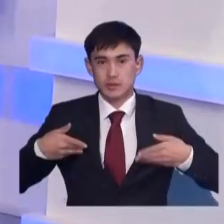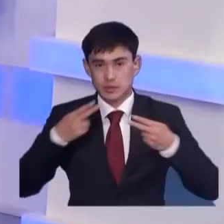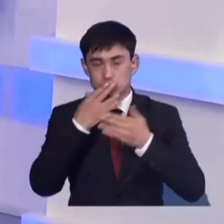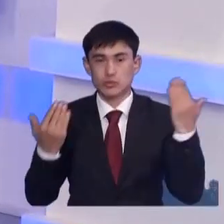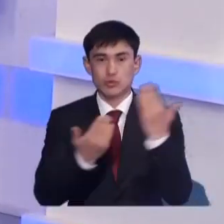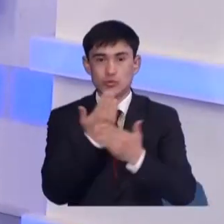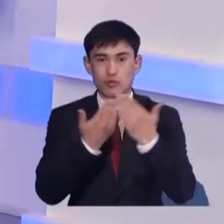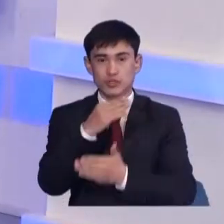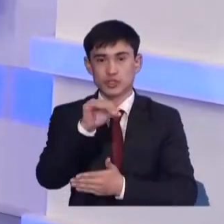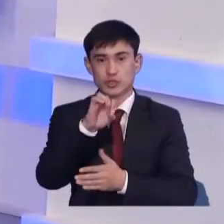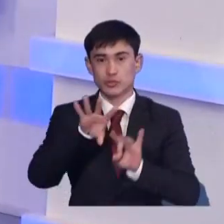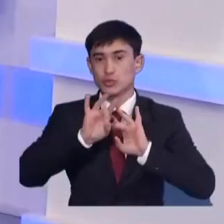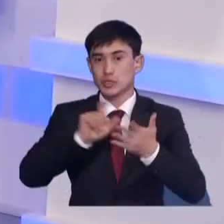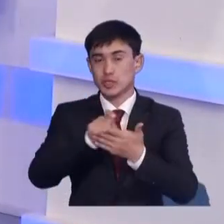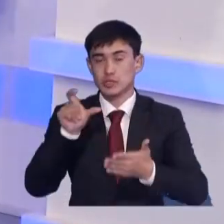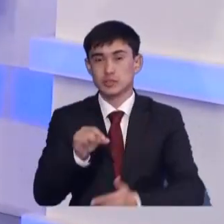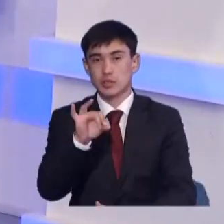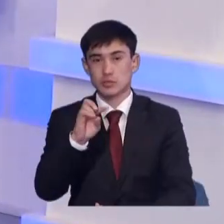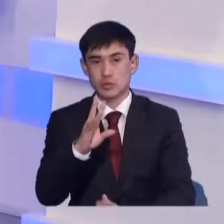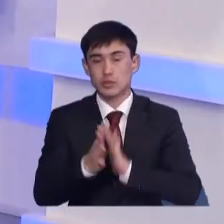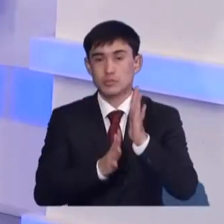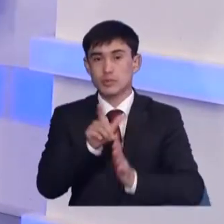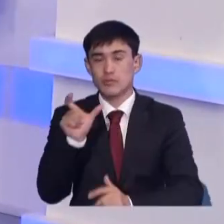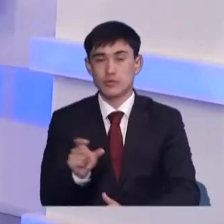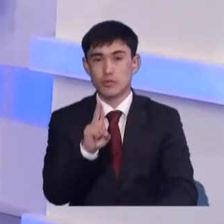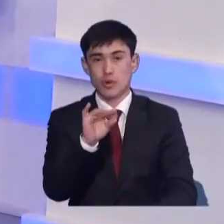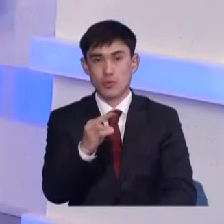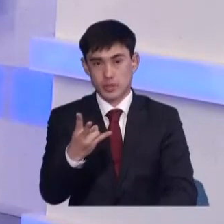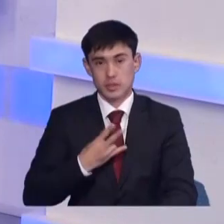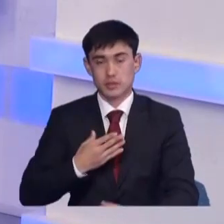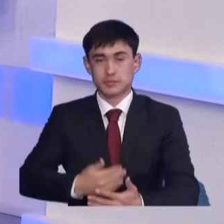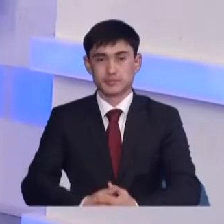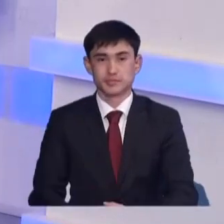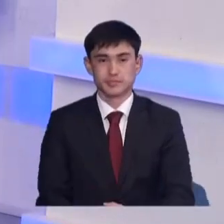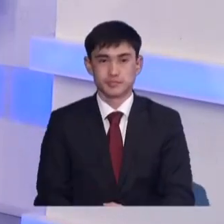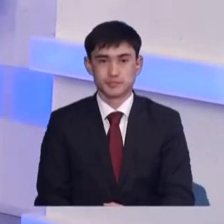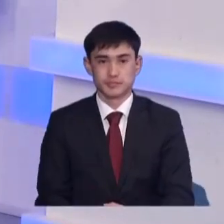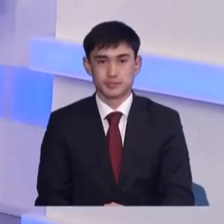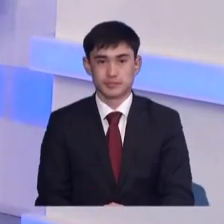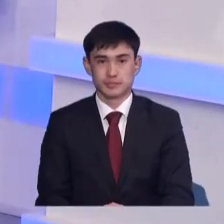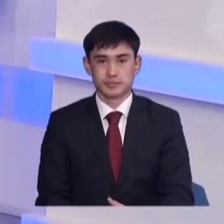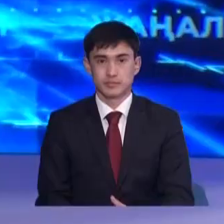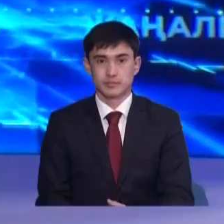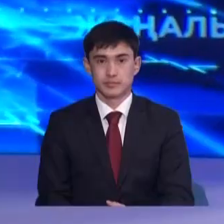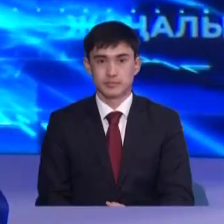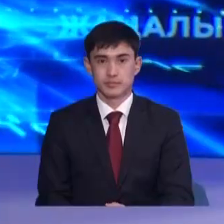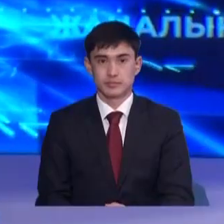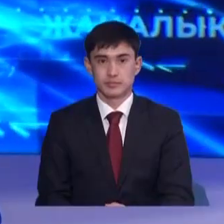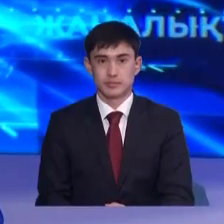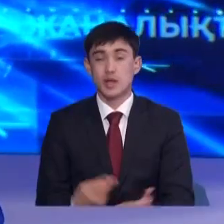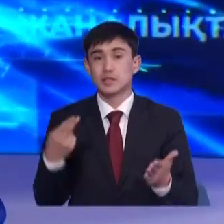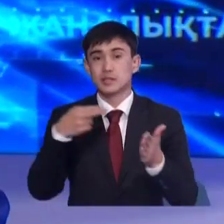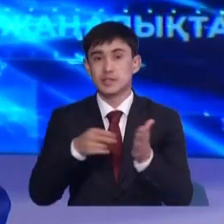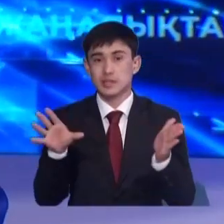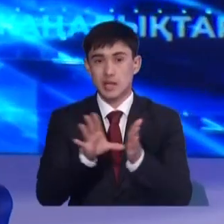Здравствуйте! На телеканале ЖТСУ «Время новостей» в студии прямого эфира Антон Хатиновский. Ну а сурдоперевод осуществляет мой коллега Даурен Абдрасилов.